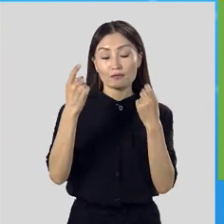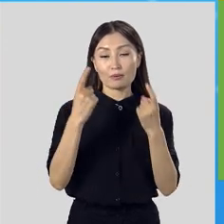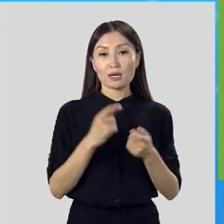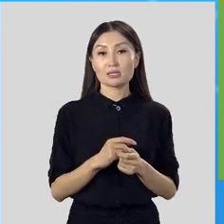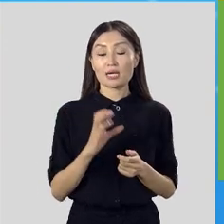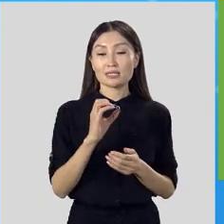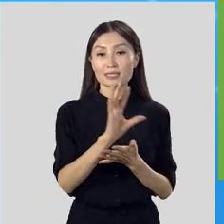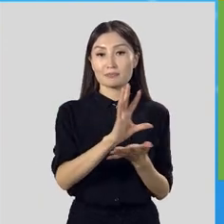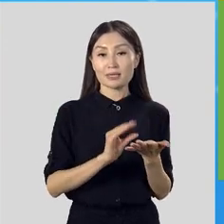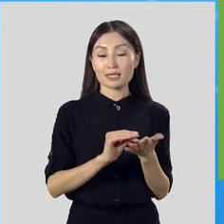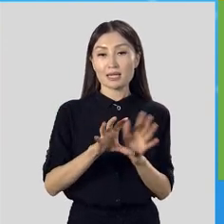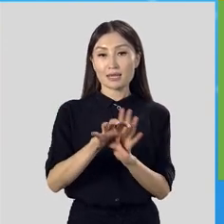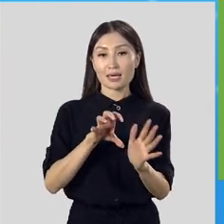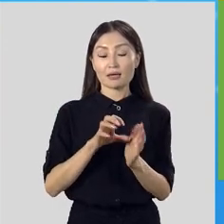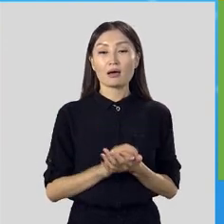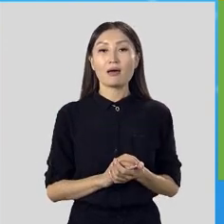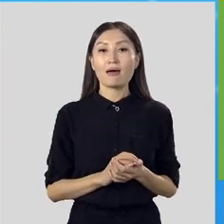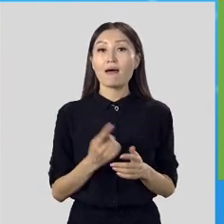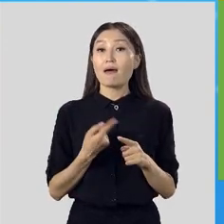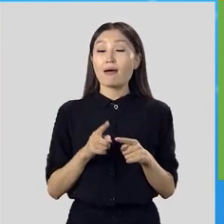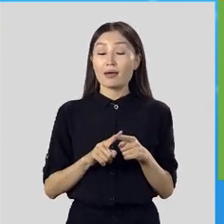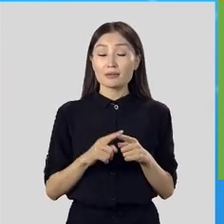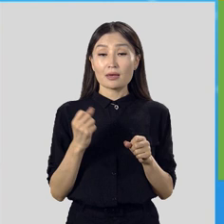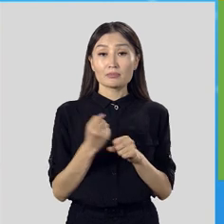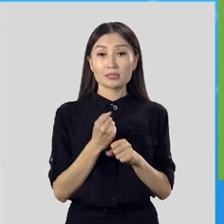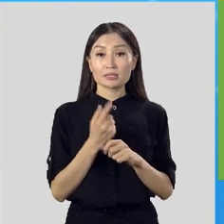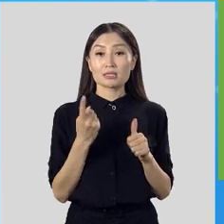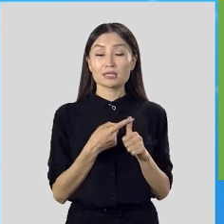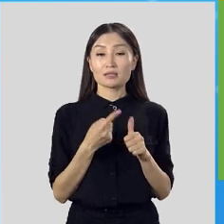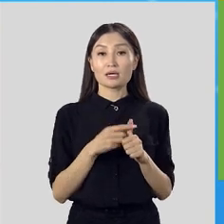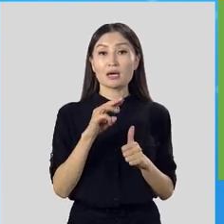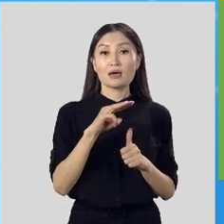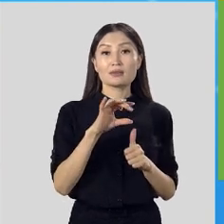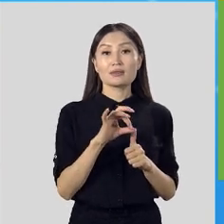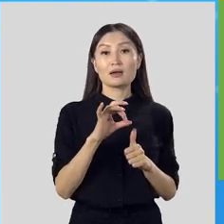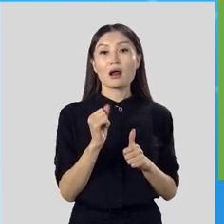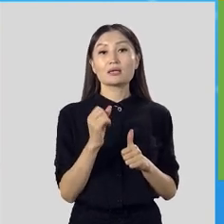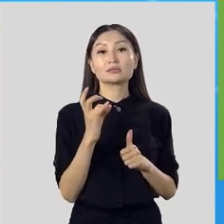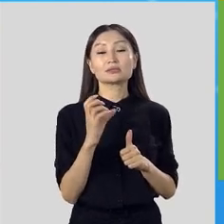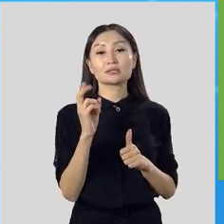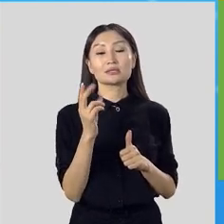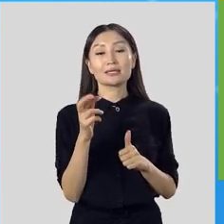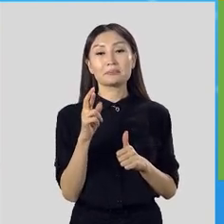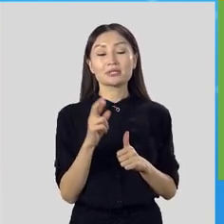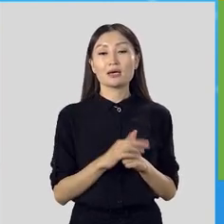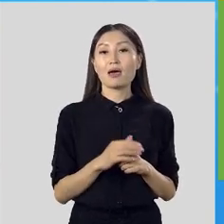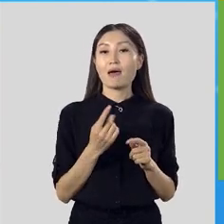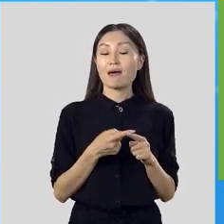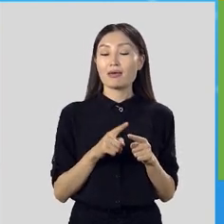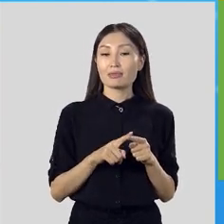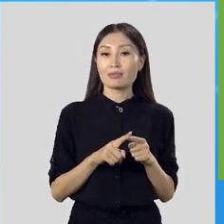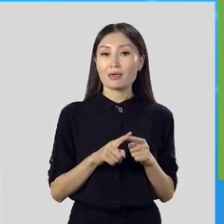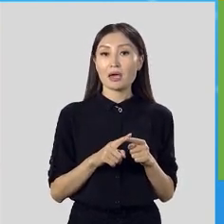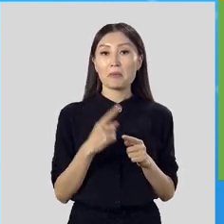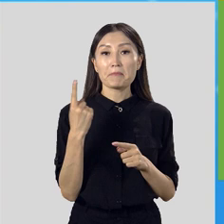информации, списанной с ДНК. Этот процесс называется транскрипция. Транскрипция –